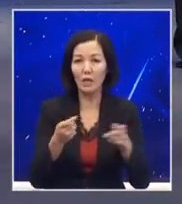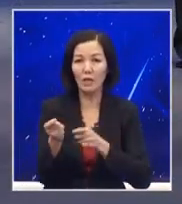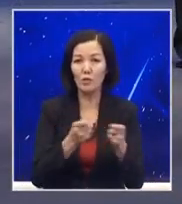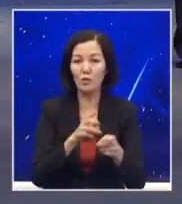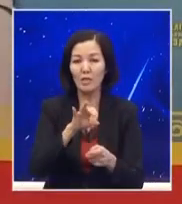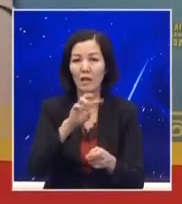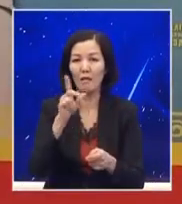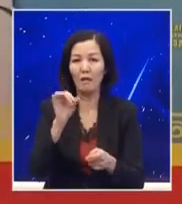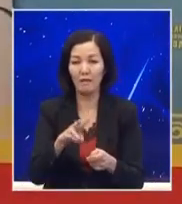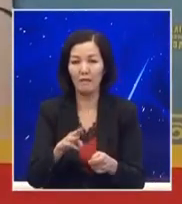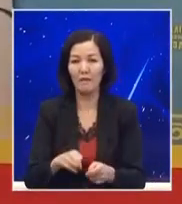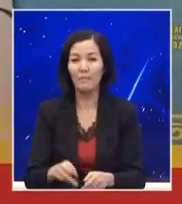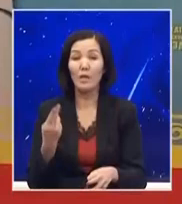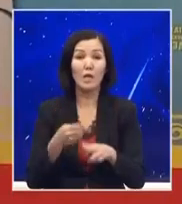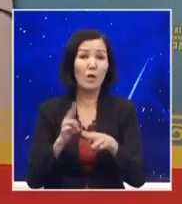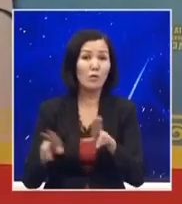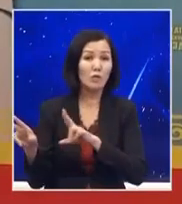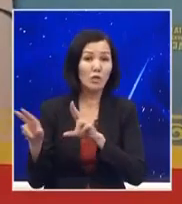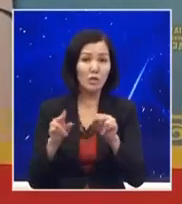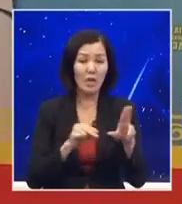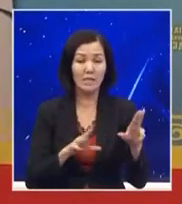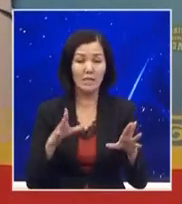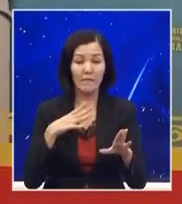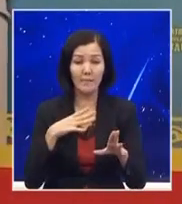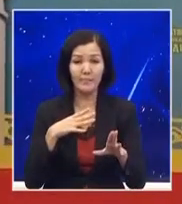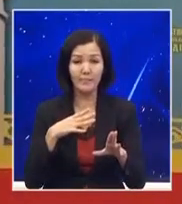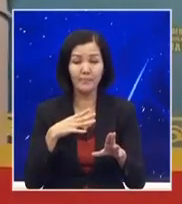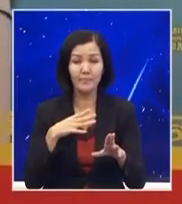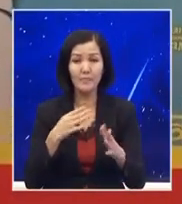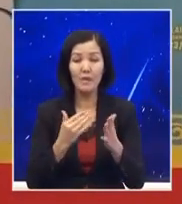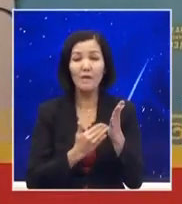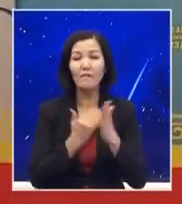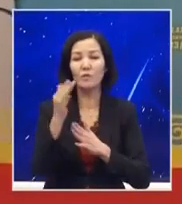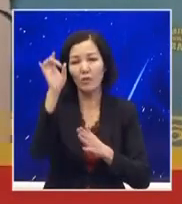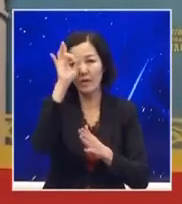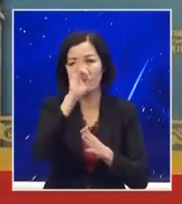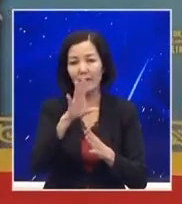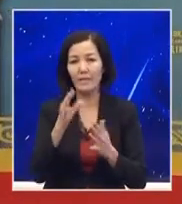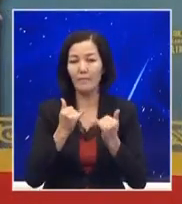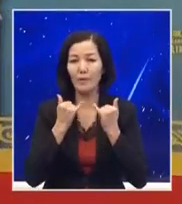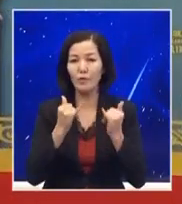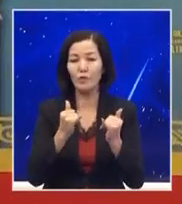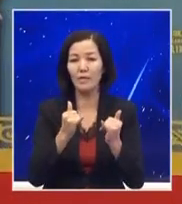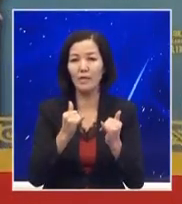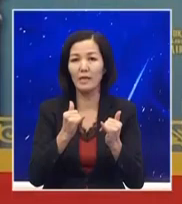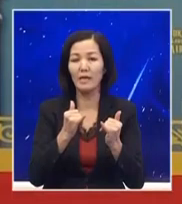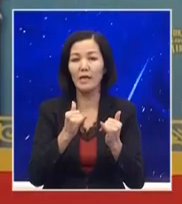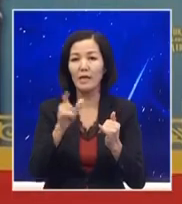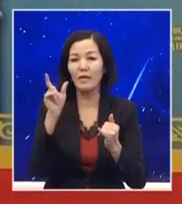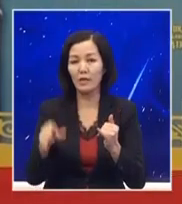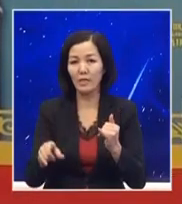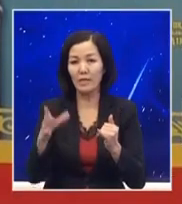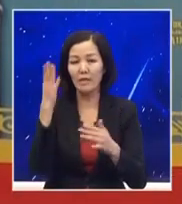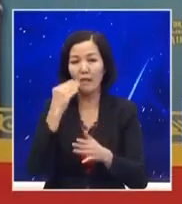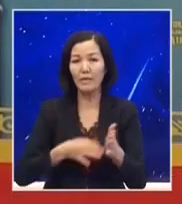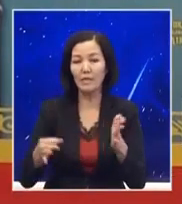Талгат Тименов. Я очень счастлива сегодня получить высокое звание почетного гражданина Алматинской области,